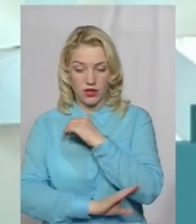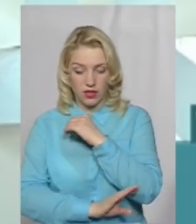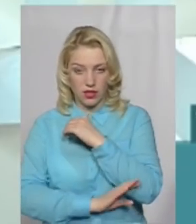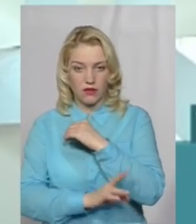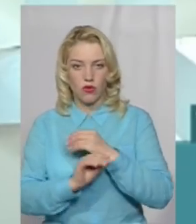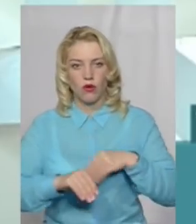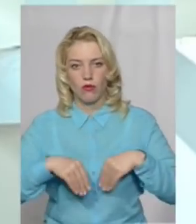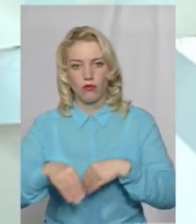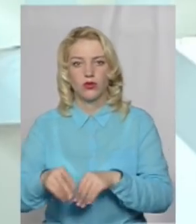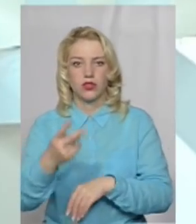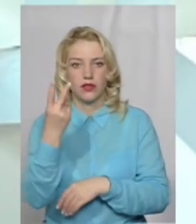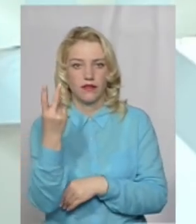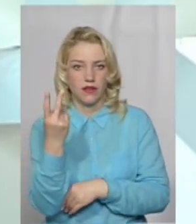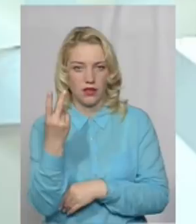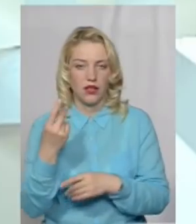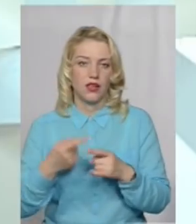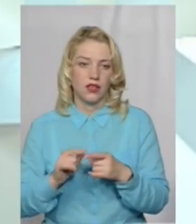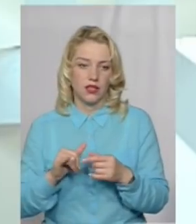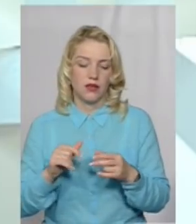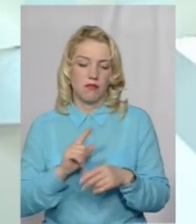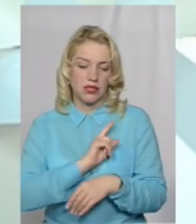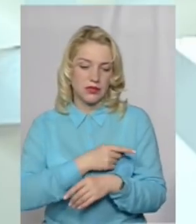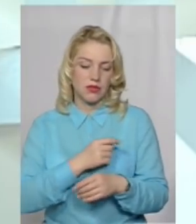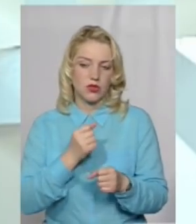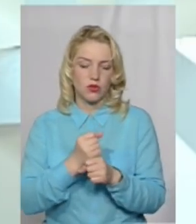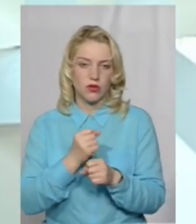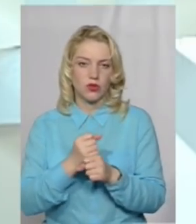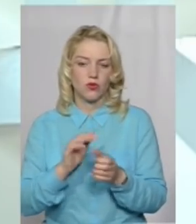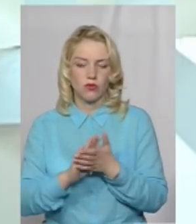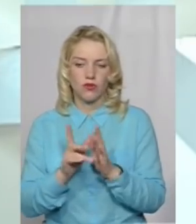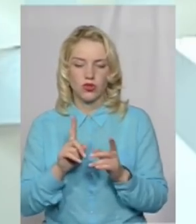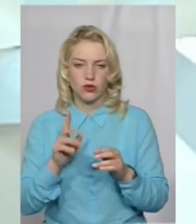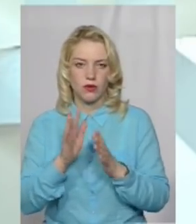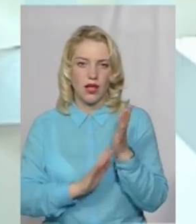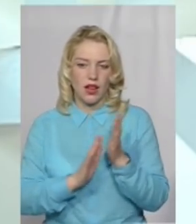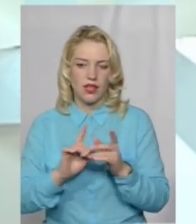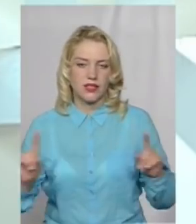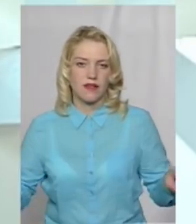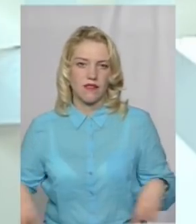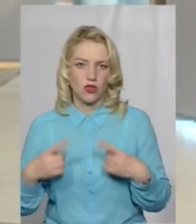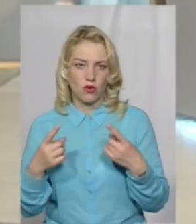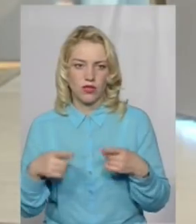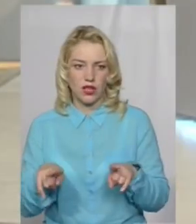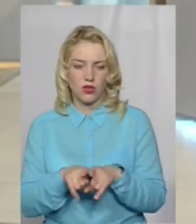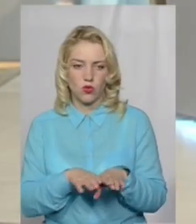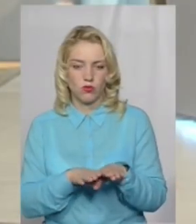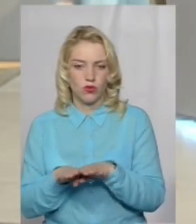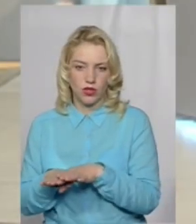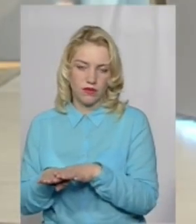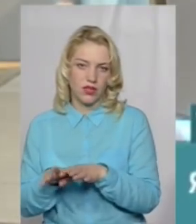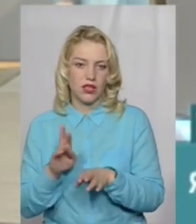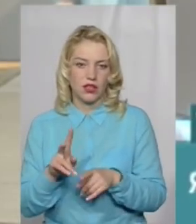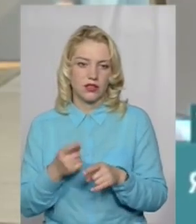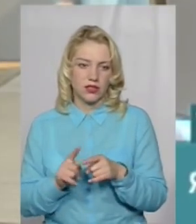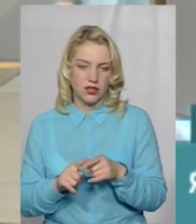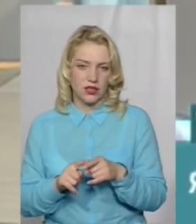максимально, що можна сьогодні створити умови для того, щоб ліс відновлювався на такому рівні, на